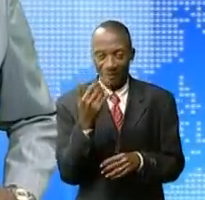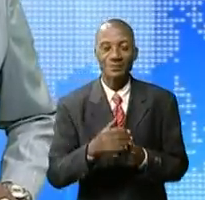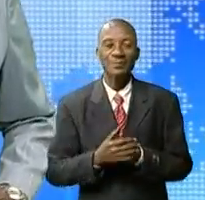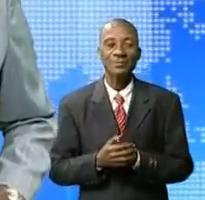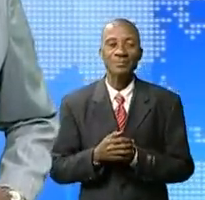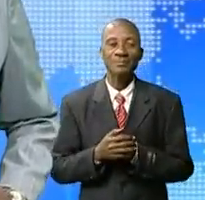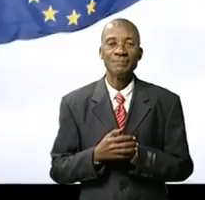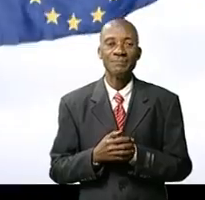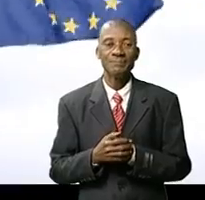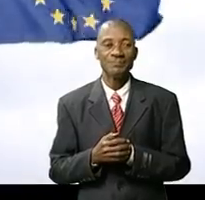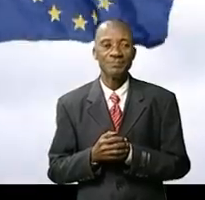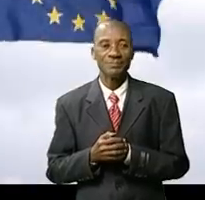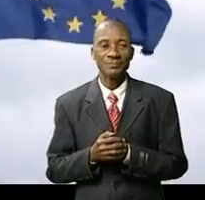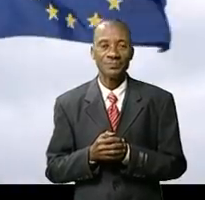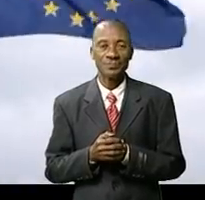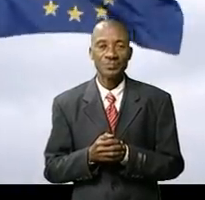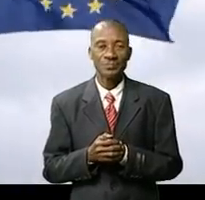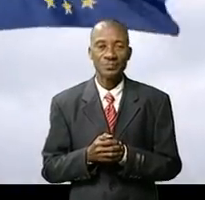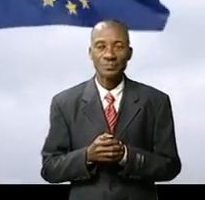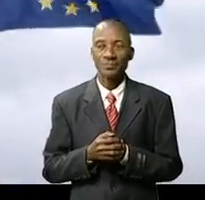pour le reportage.